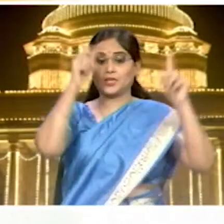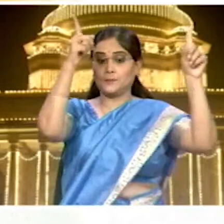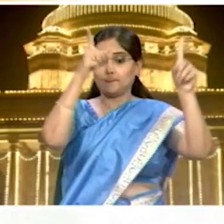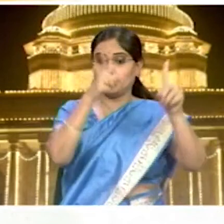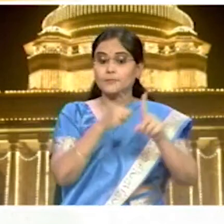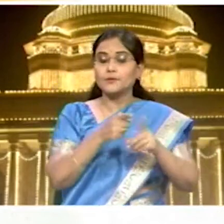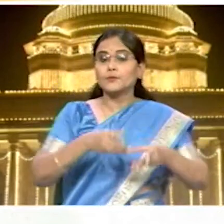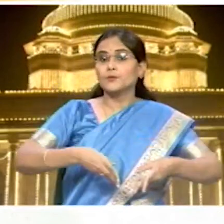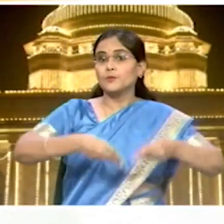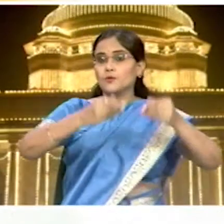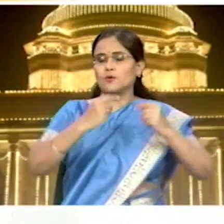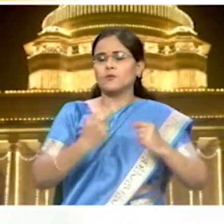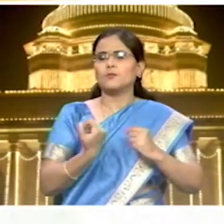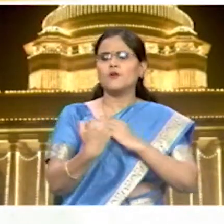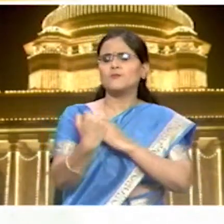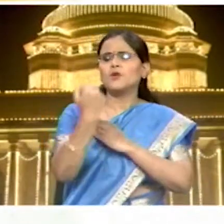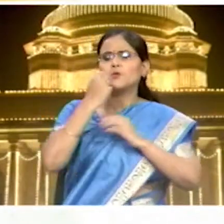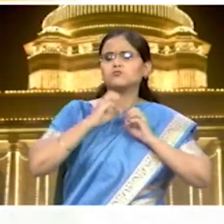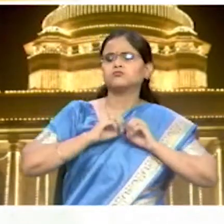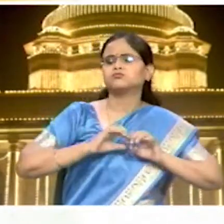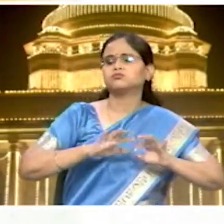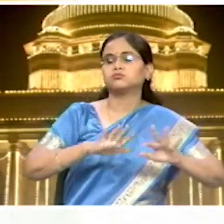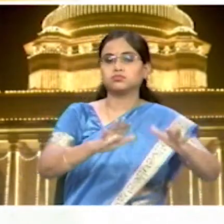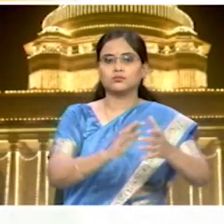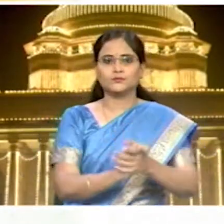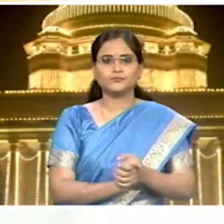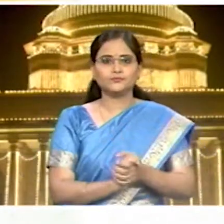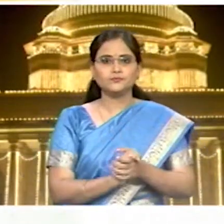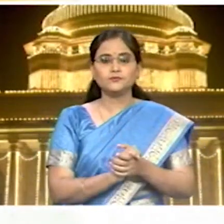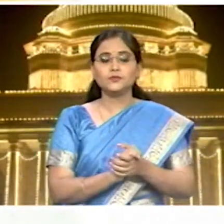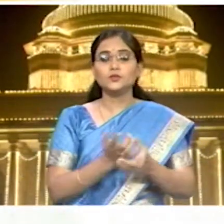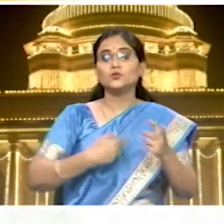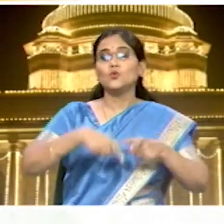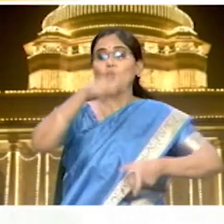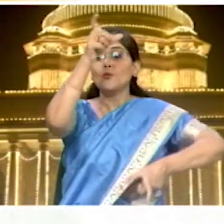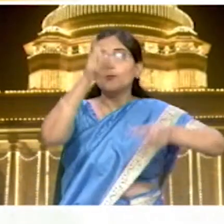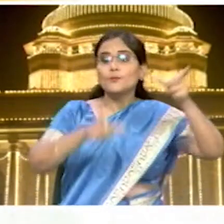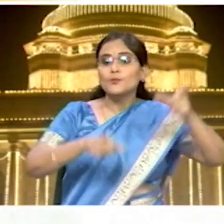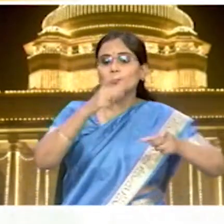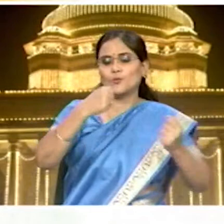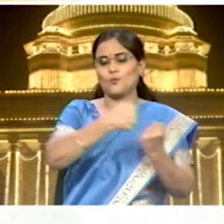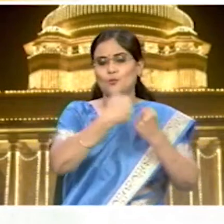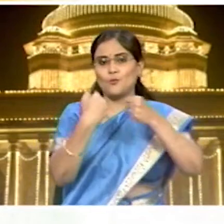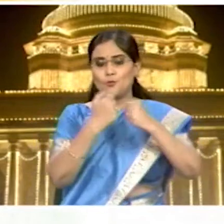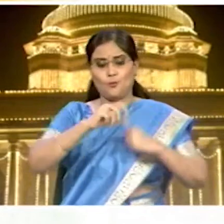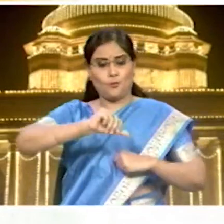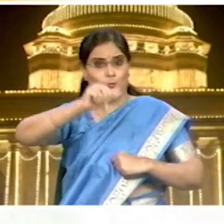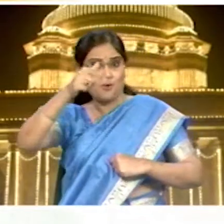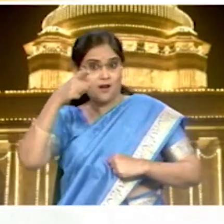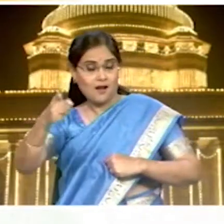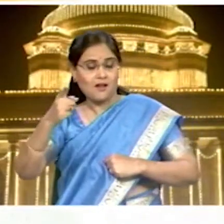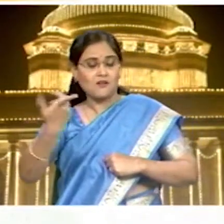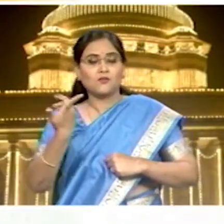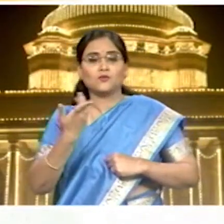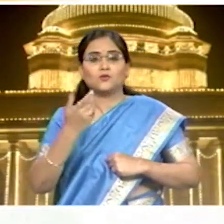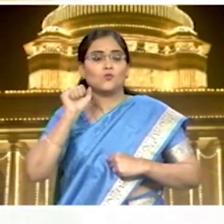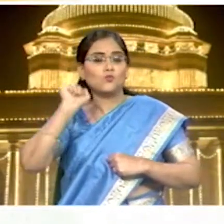साथ संचालित होता रहा। अनेक महान स्वाधीनता सेनानियों ने वीरता के उदाहरण प्रस्तुत किए